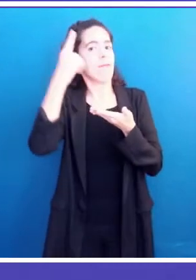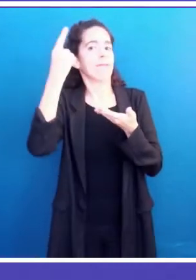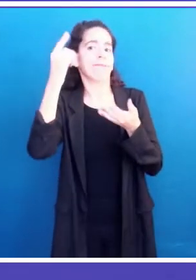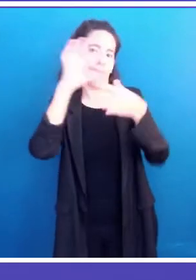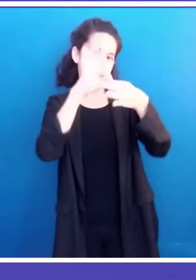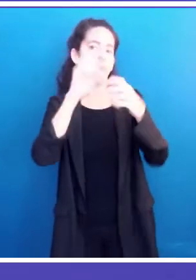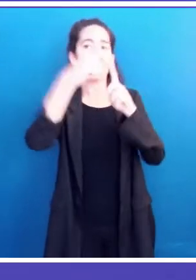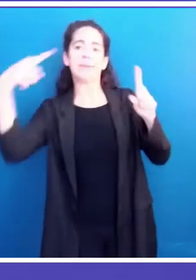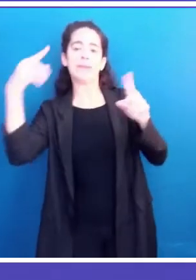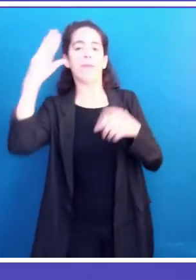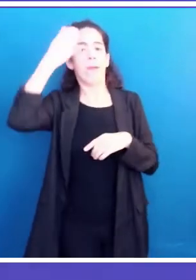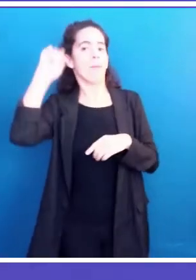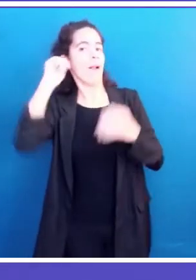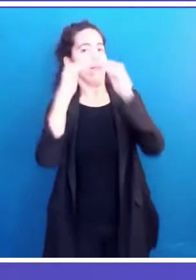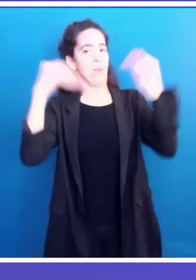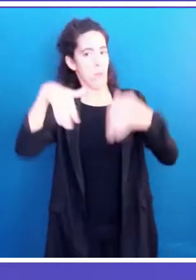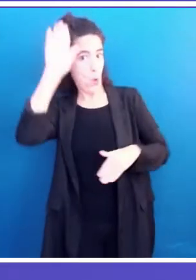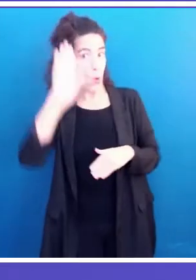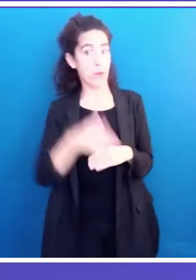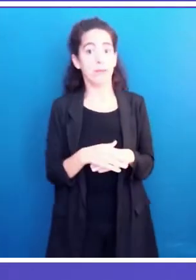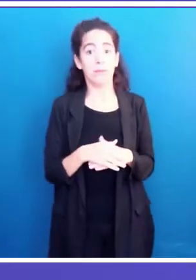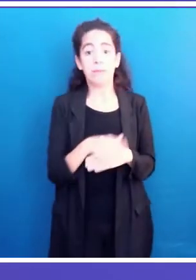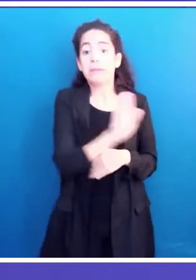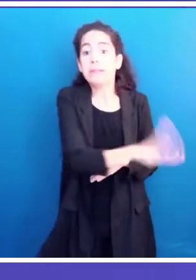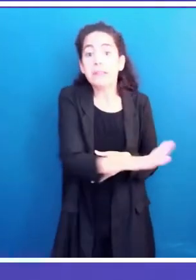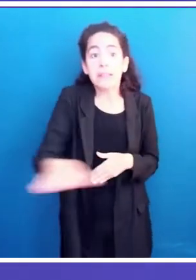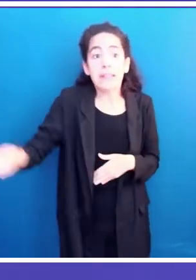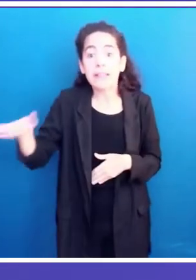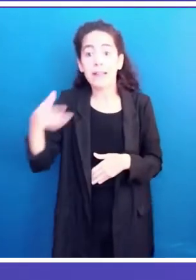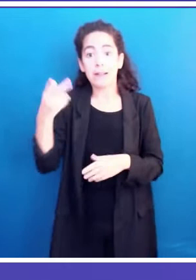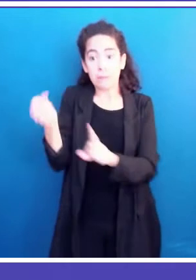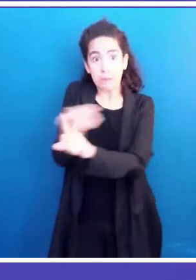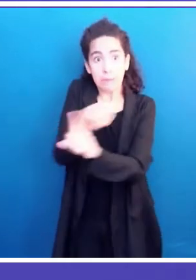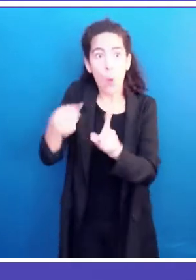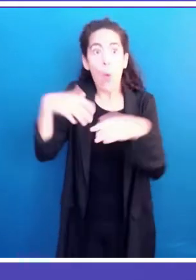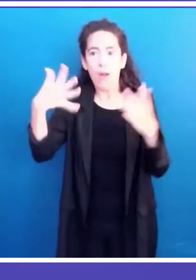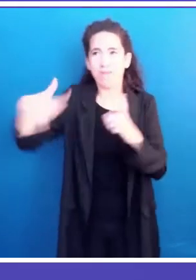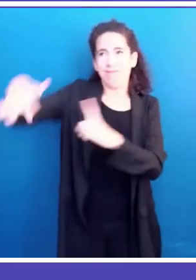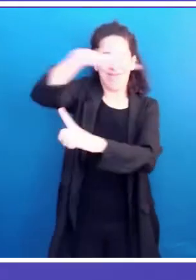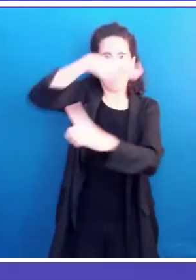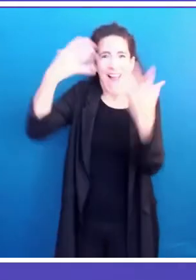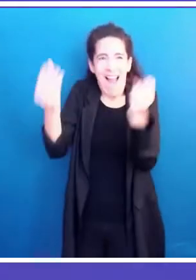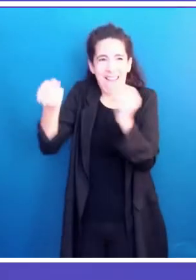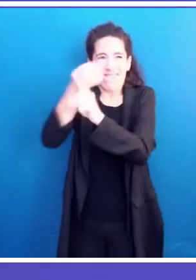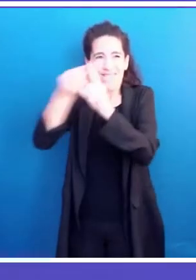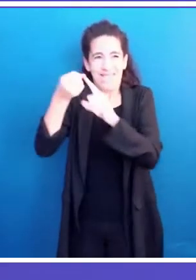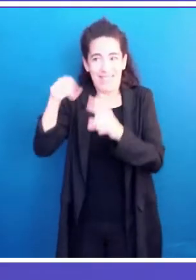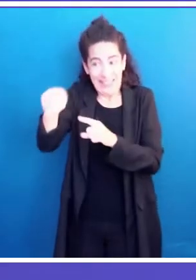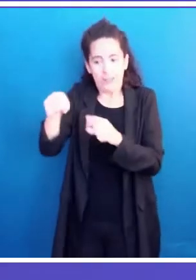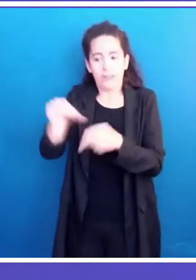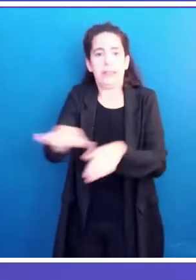الاهتمام بالنساء دون السن اللواتي يتعرضن للعنف بشكل مباشر أو غير مباشر في البيئة